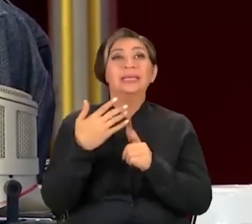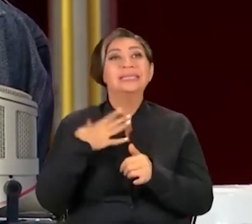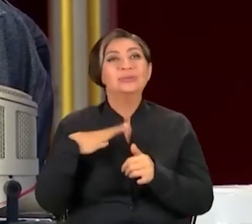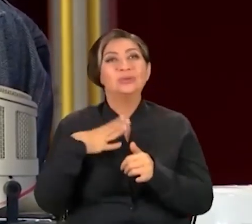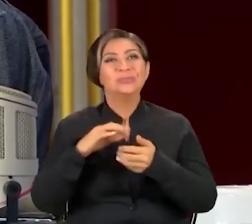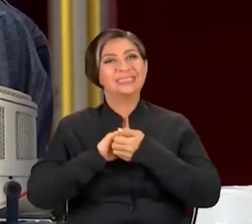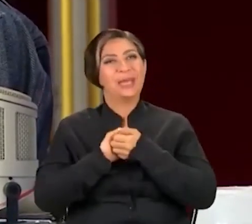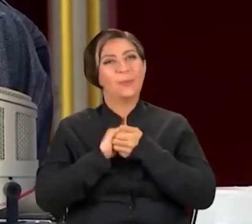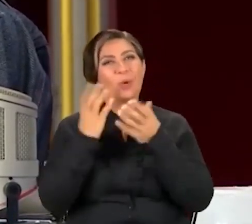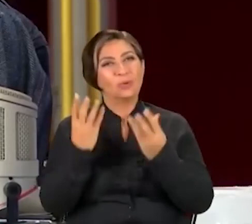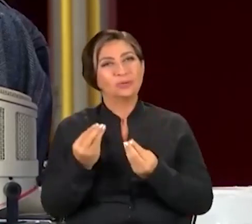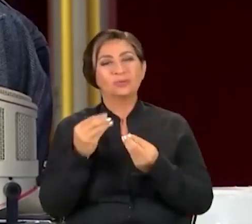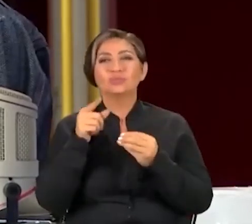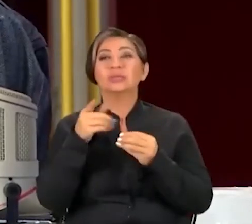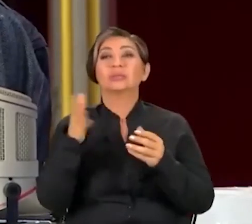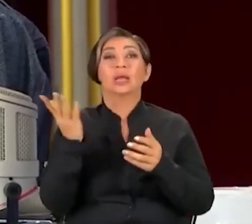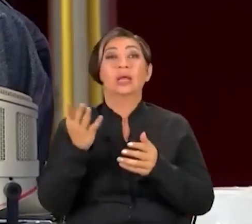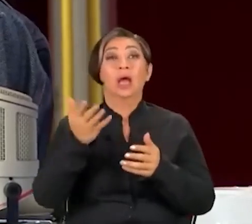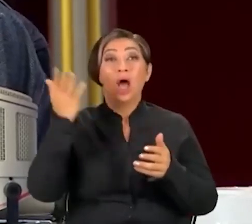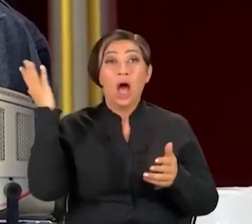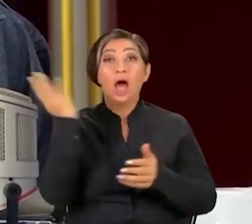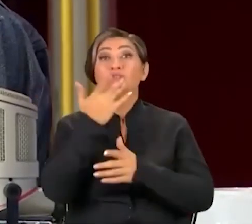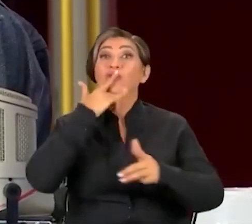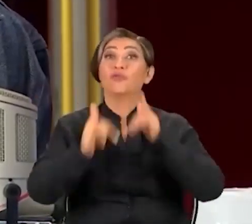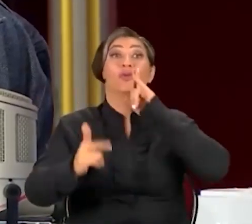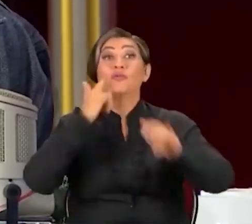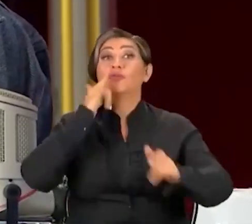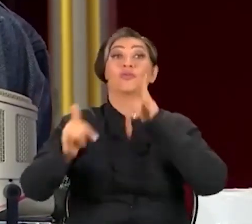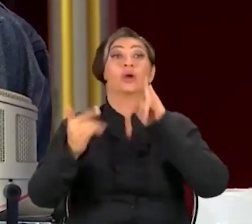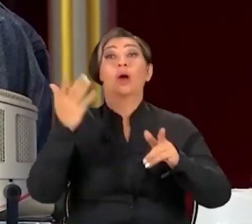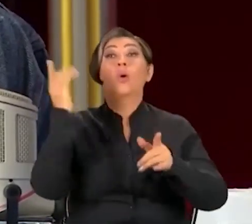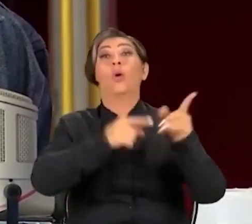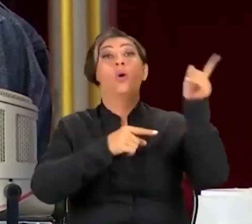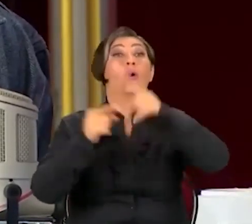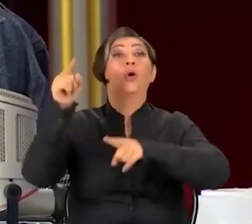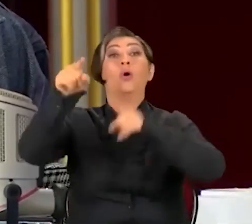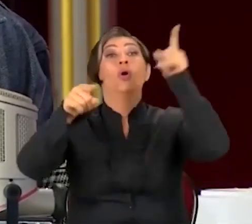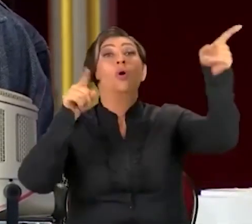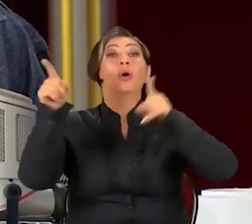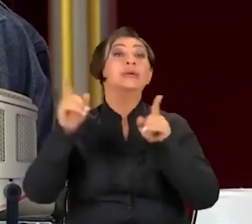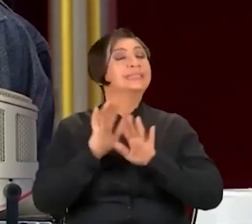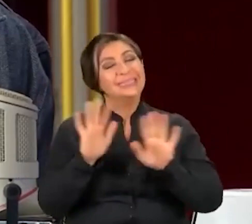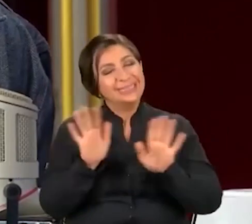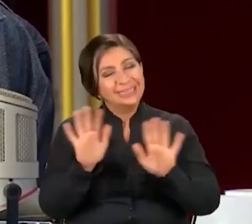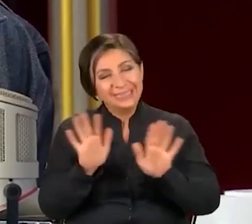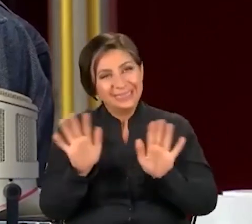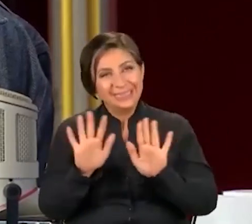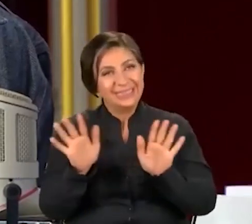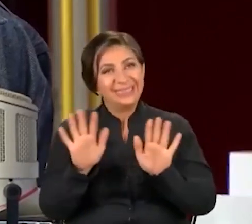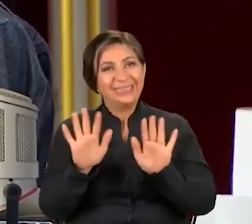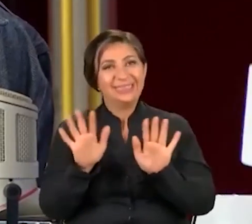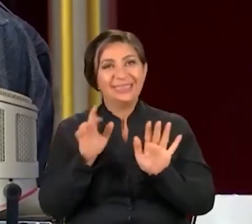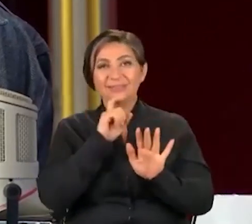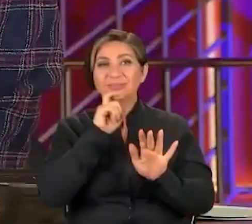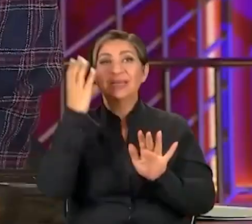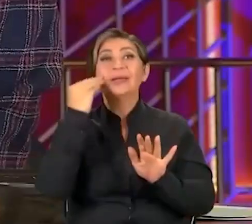ki samimi olsun bazı şeyler. Hani şu da değil tabii canım. Her şeye küfredelim. Aa, ona bilmem ne, öbür tarafa falan. Ona da öbür falan. Carçut da bir şey değil.